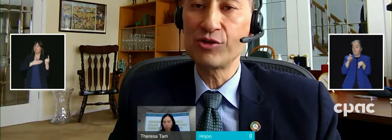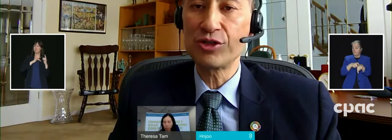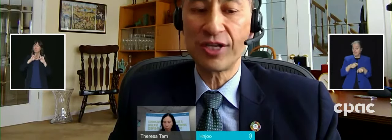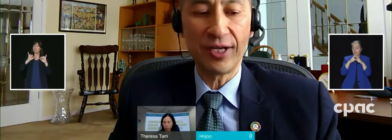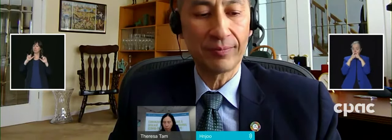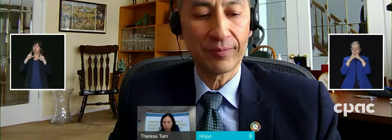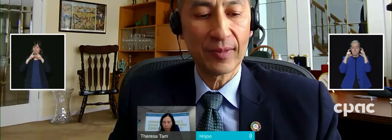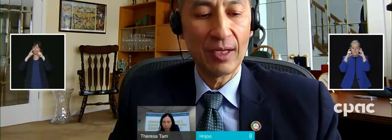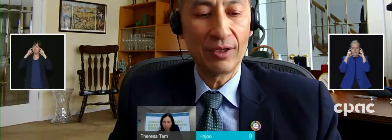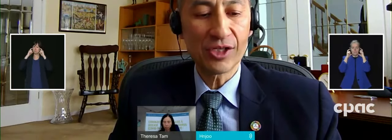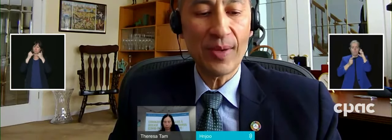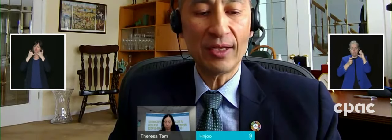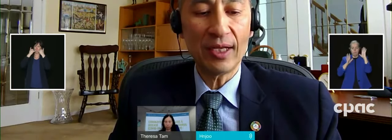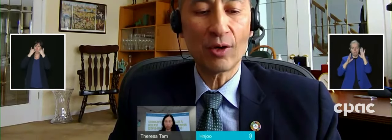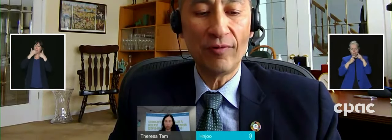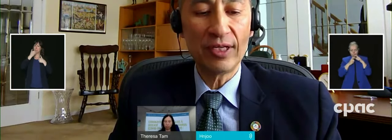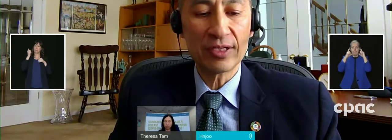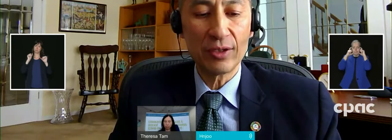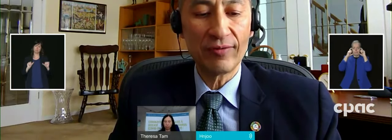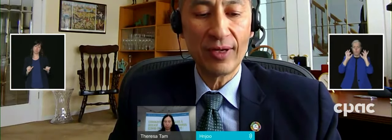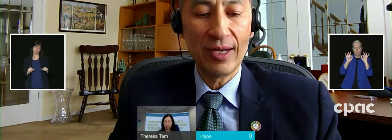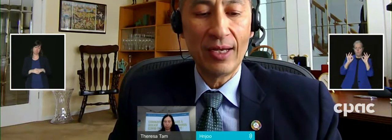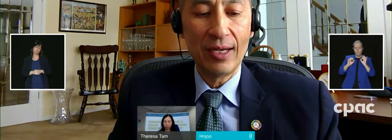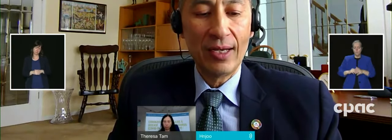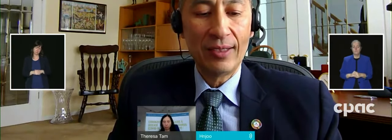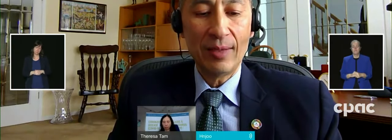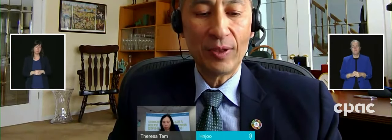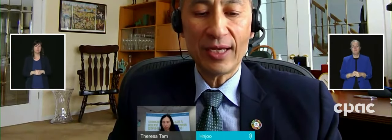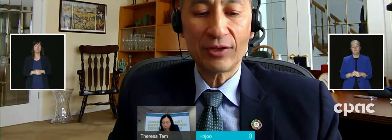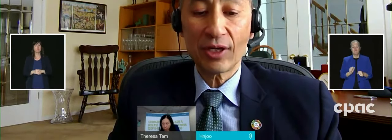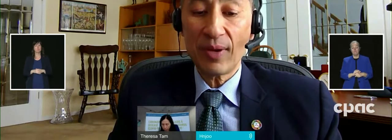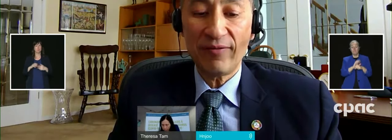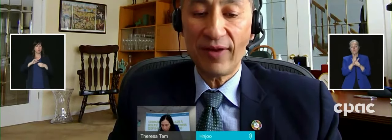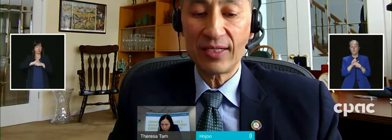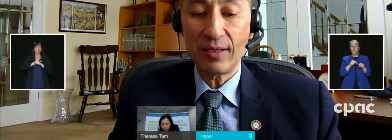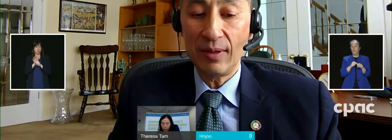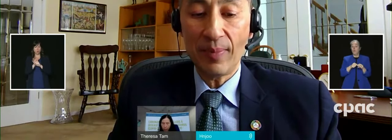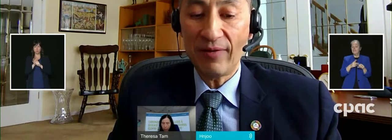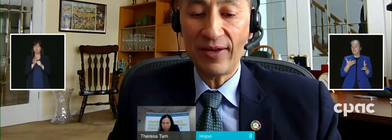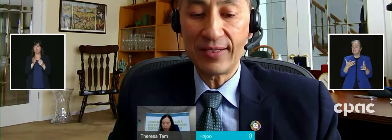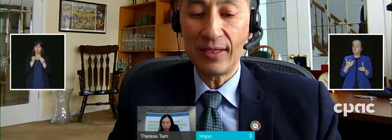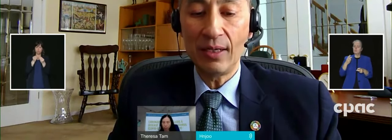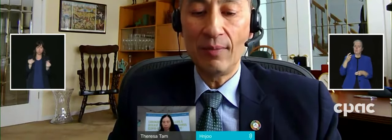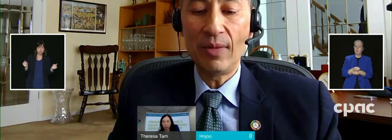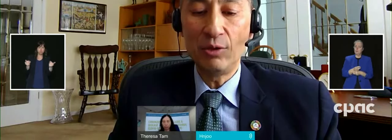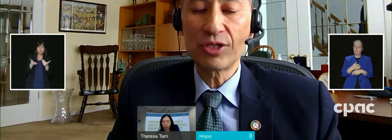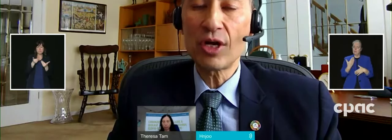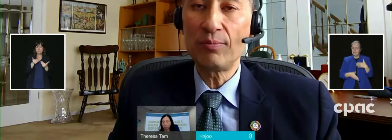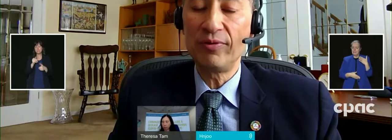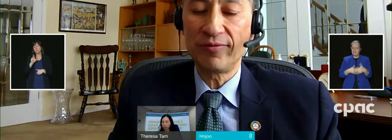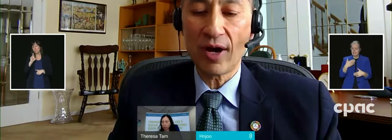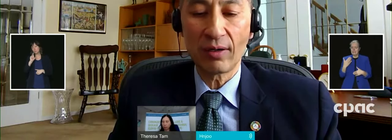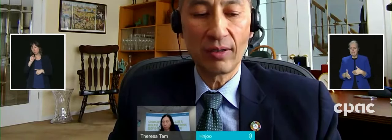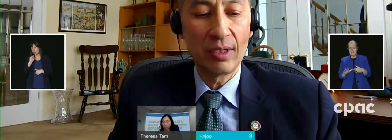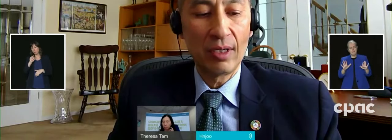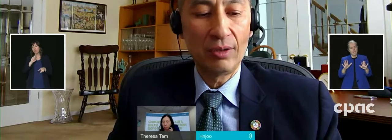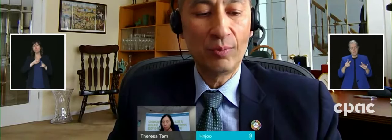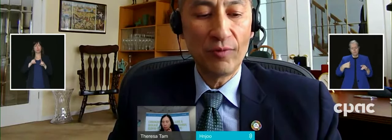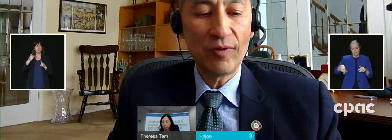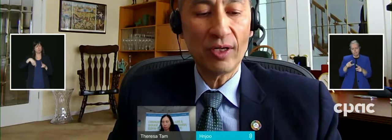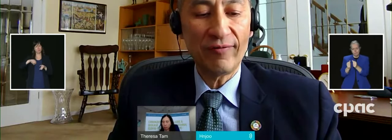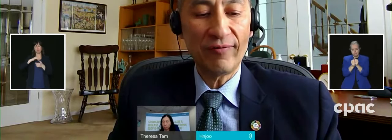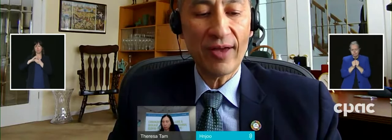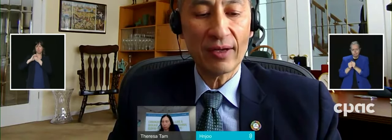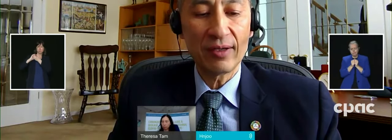bien ajusté. Le chemin de la COVID-19 n'est peut-être pas facile, mais nous sommes plus forts.